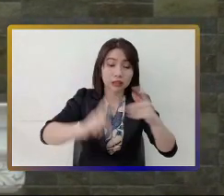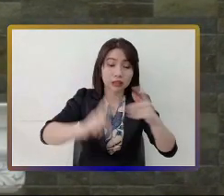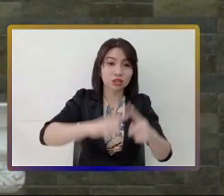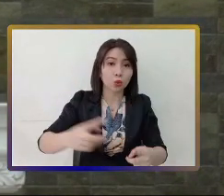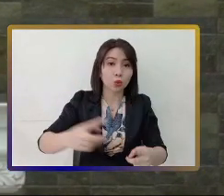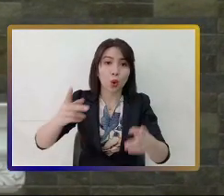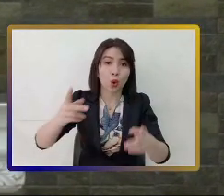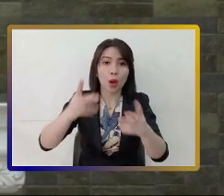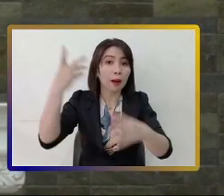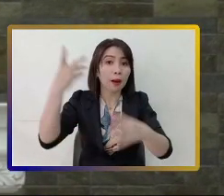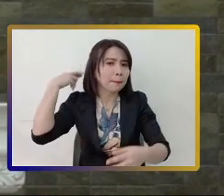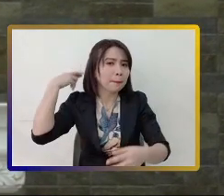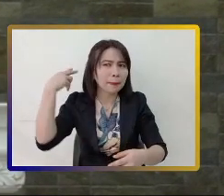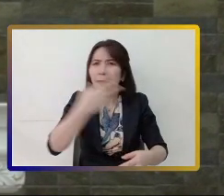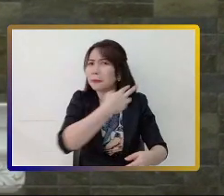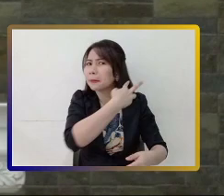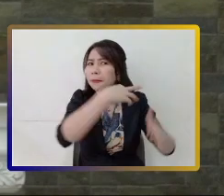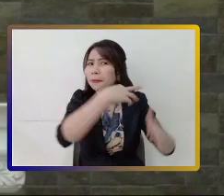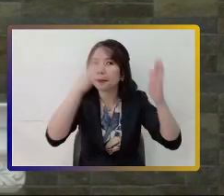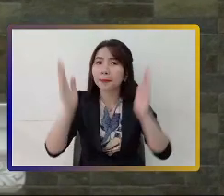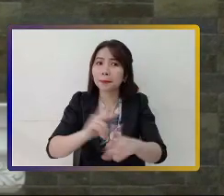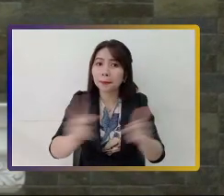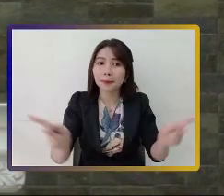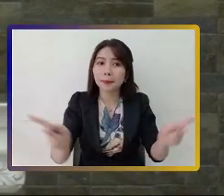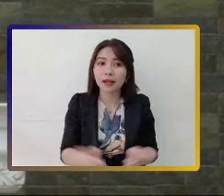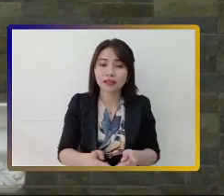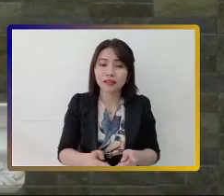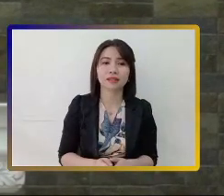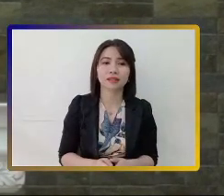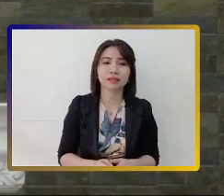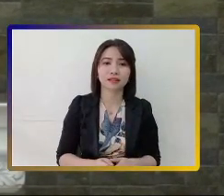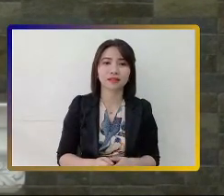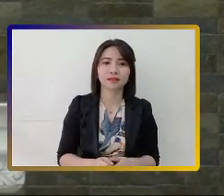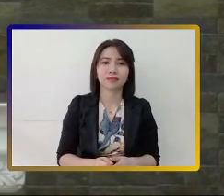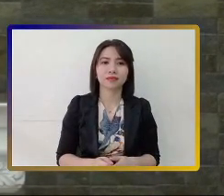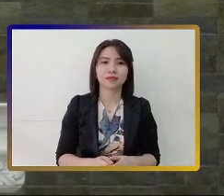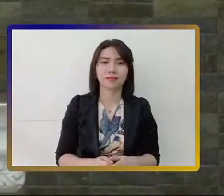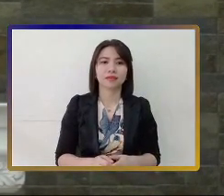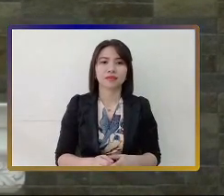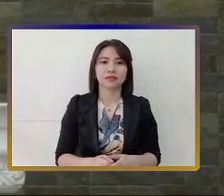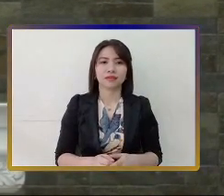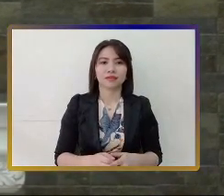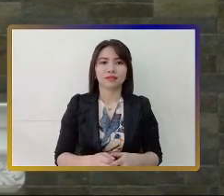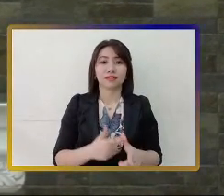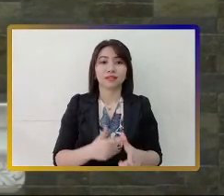mo, isirena ka. No, listen to me now. Dapat lalaking lalaki ang dating mo.